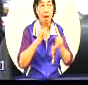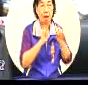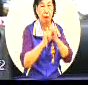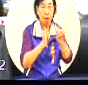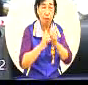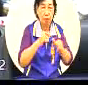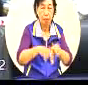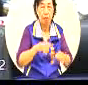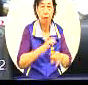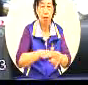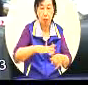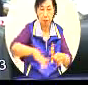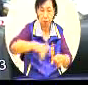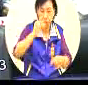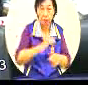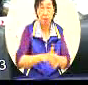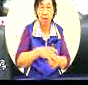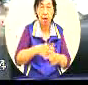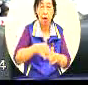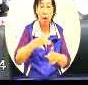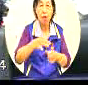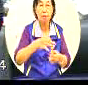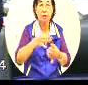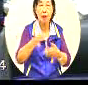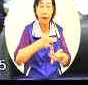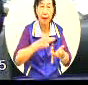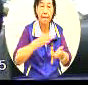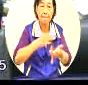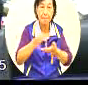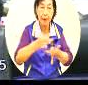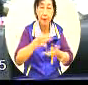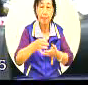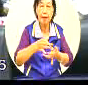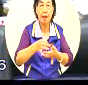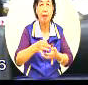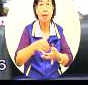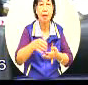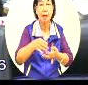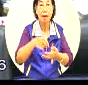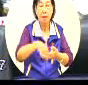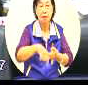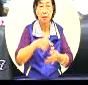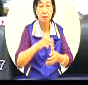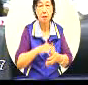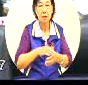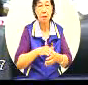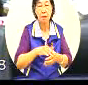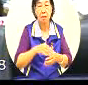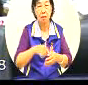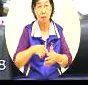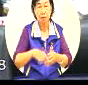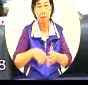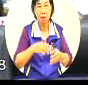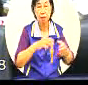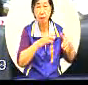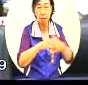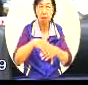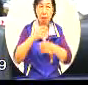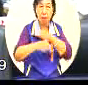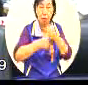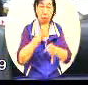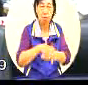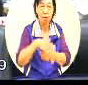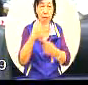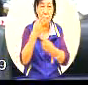他们来能够优先的承购，甚至有一些地方应该划出范围，让市民可以在那个地方就购地，带动我们旗津区的居